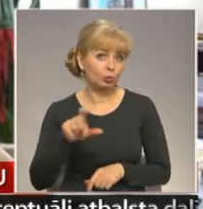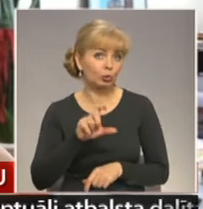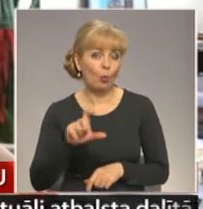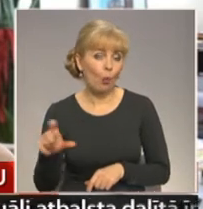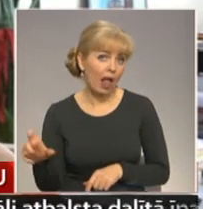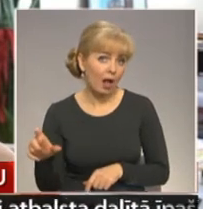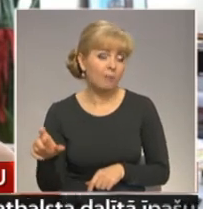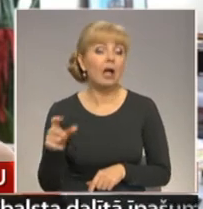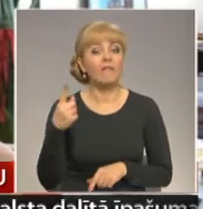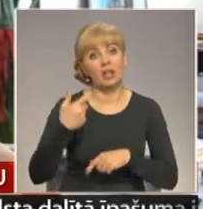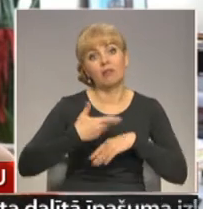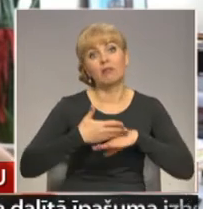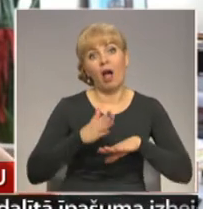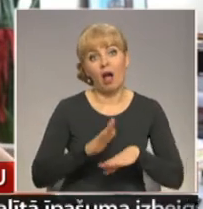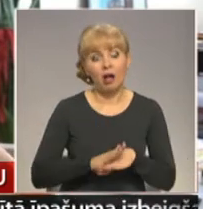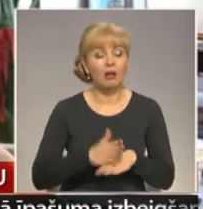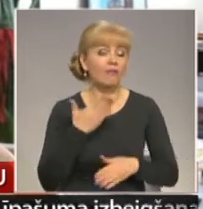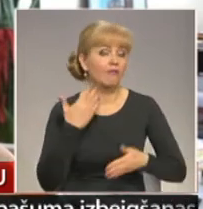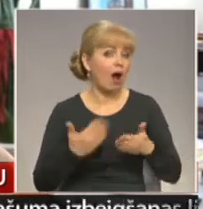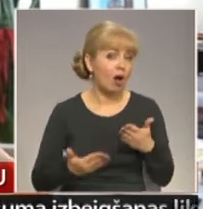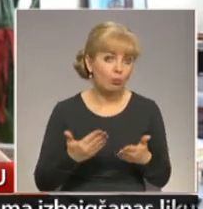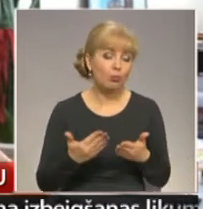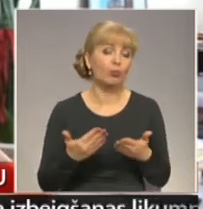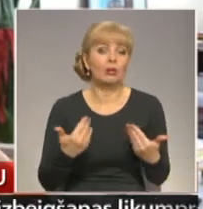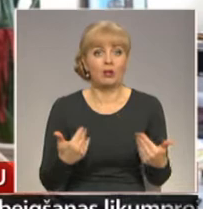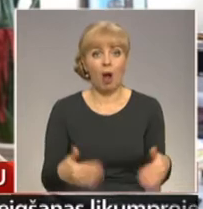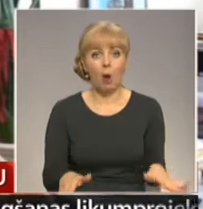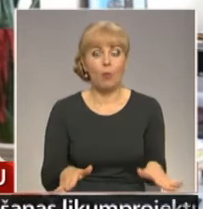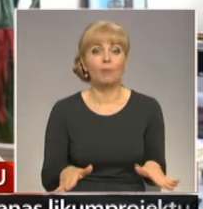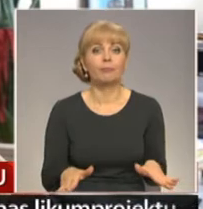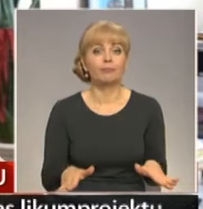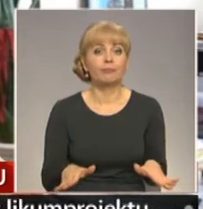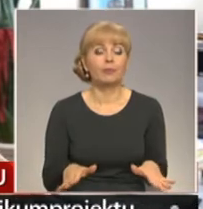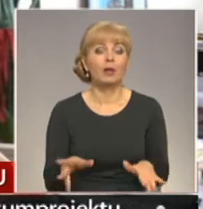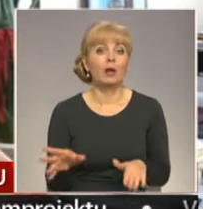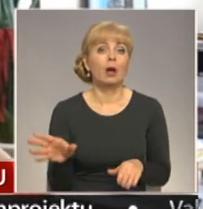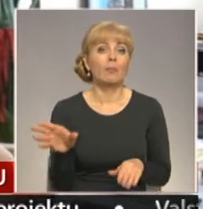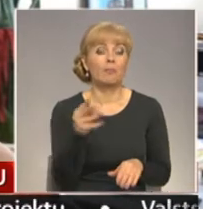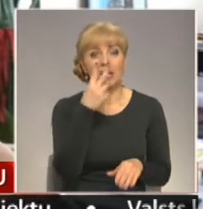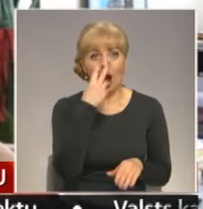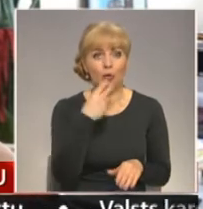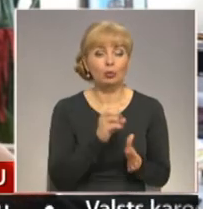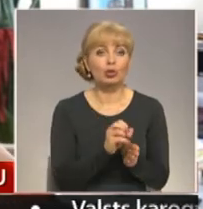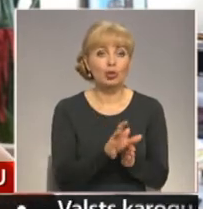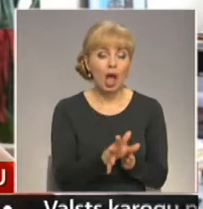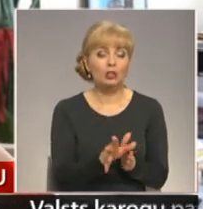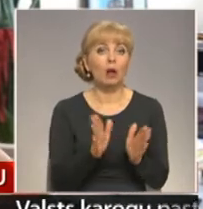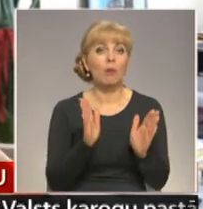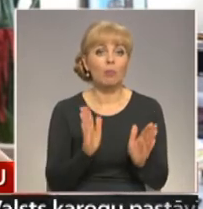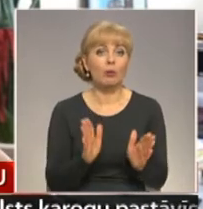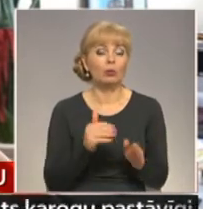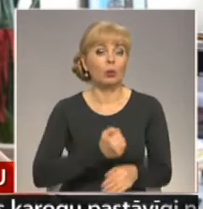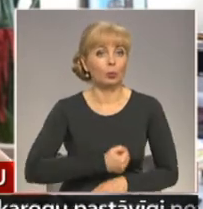Nu, viena daļa, varbūt, ka ir tik ļoti jau saugus ar to sistēmu, kāda ir pie mums, ka viņiem būtu